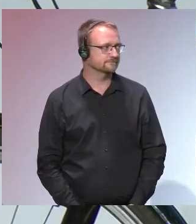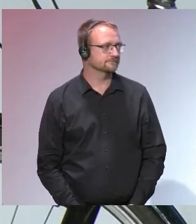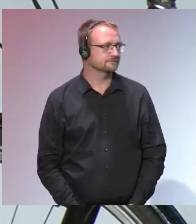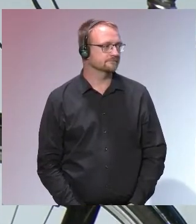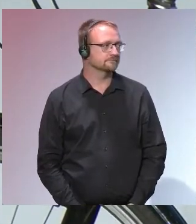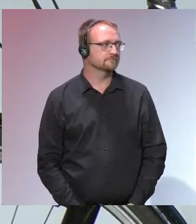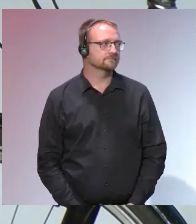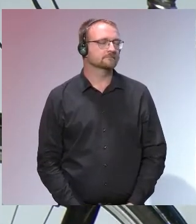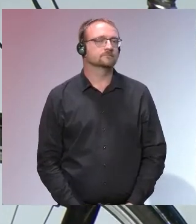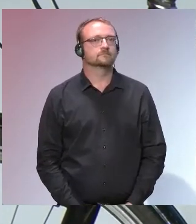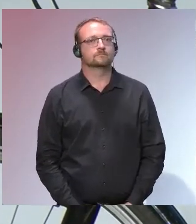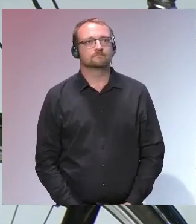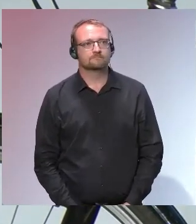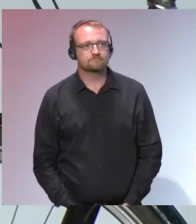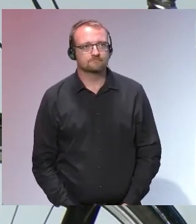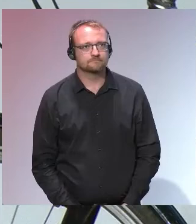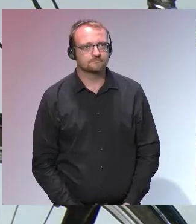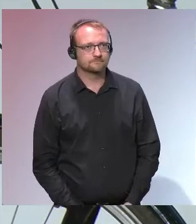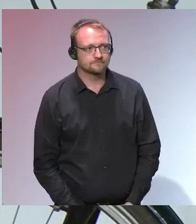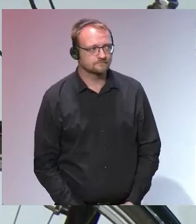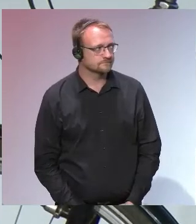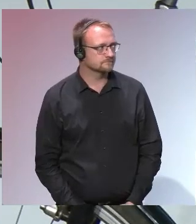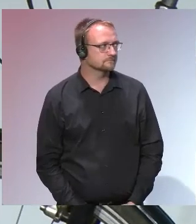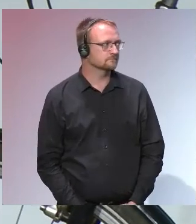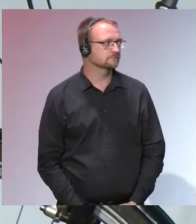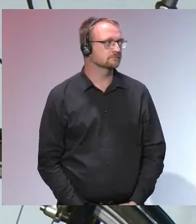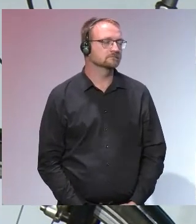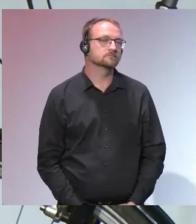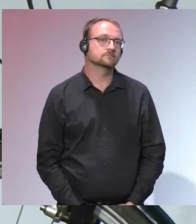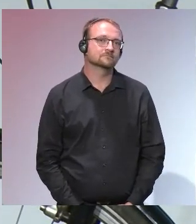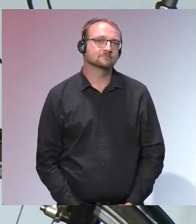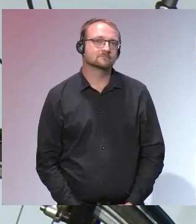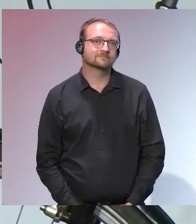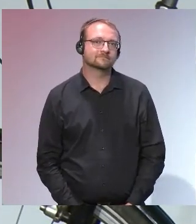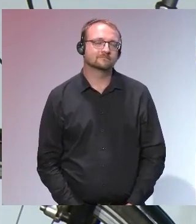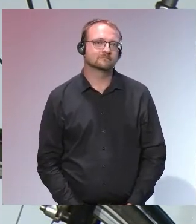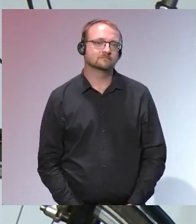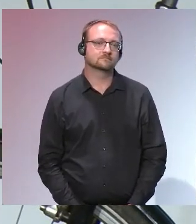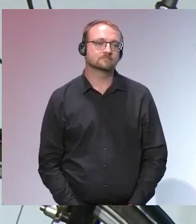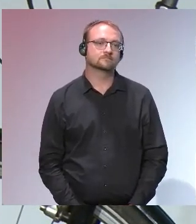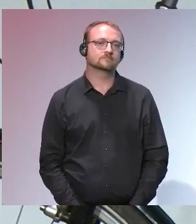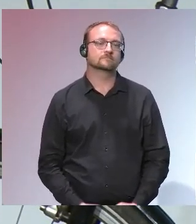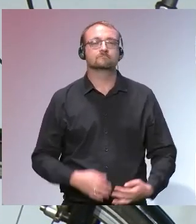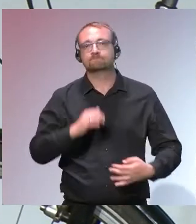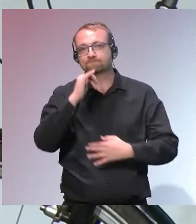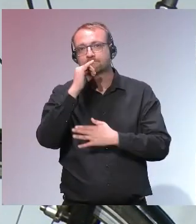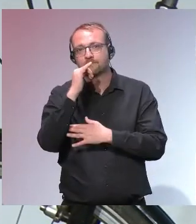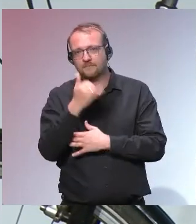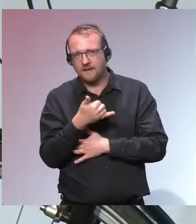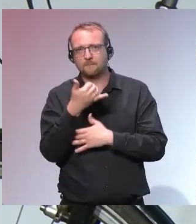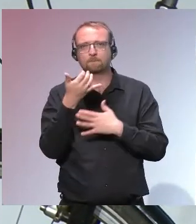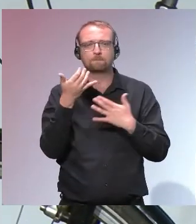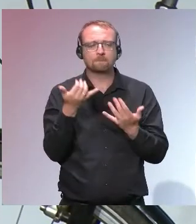I think, if I understand your question correctly, you're saying how can the health sector get involved? So I